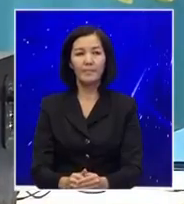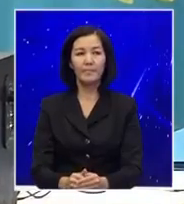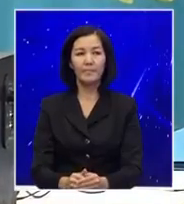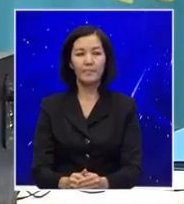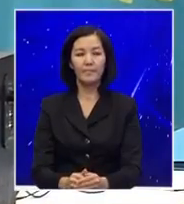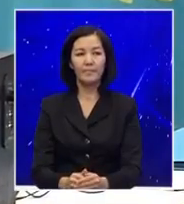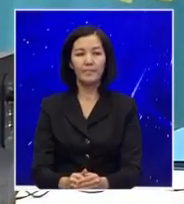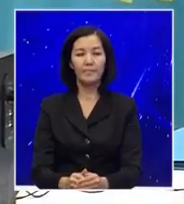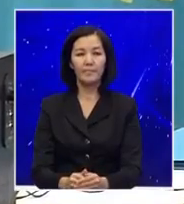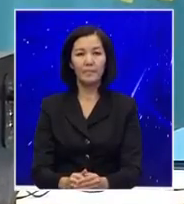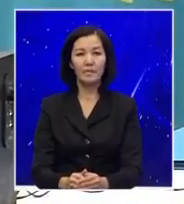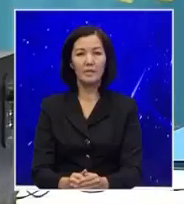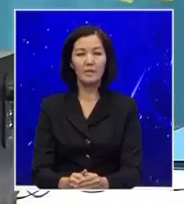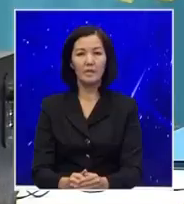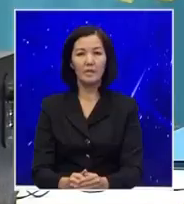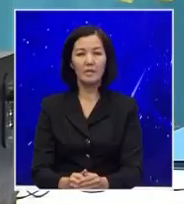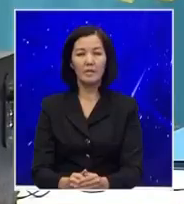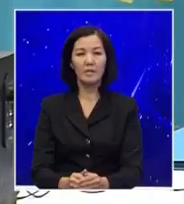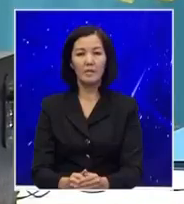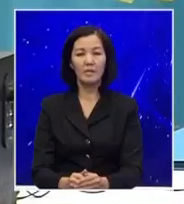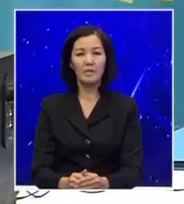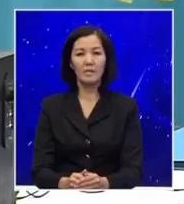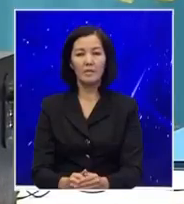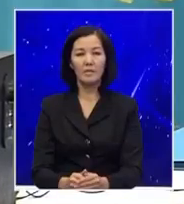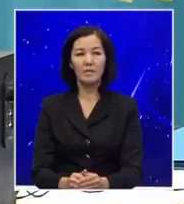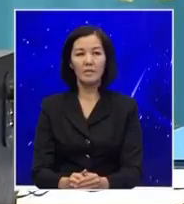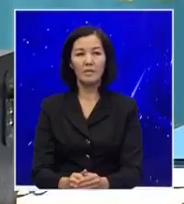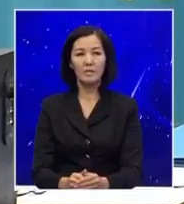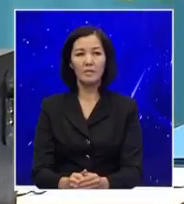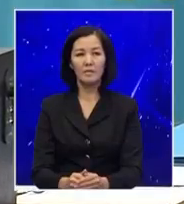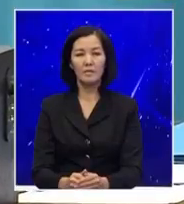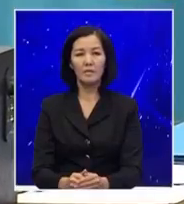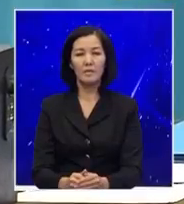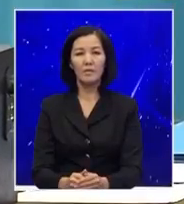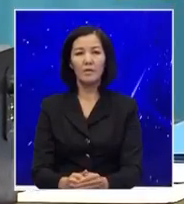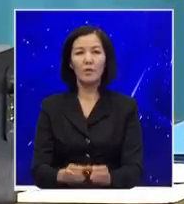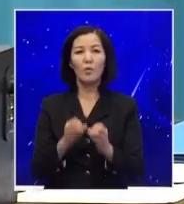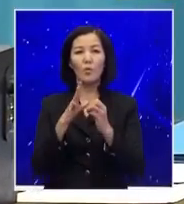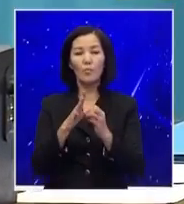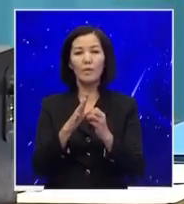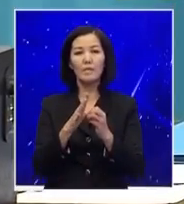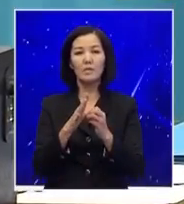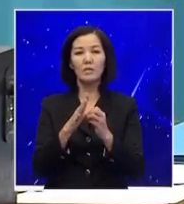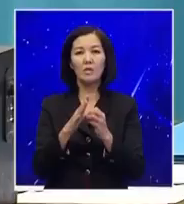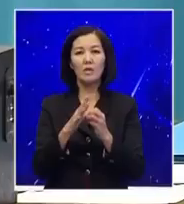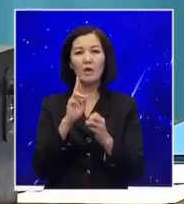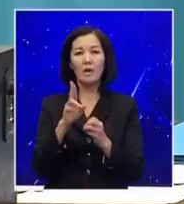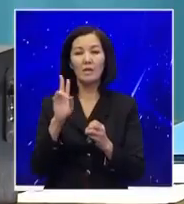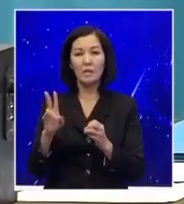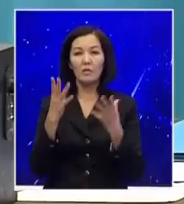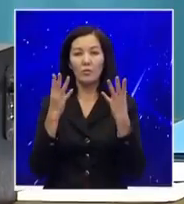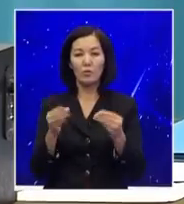Чтобы 15 октября в каждом доме тепло и вода была. Горячая вода.